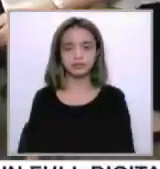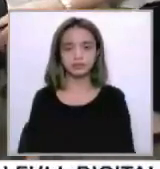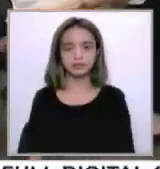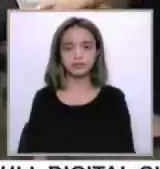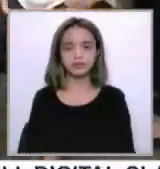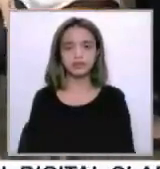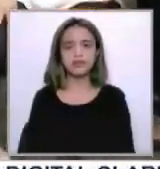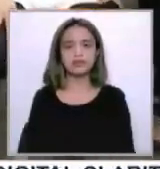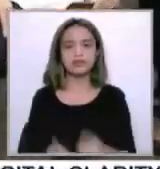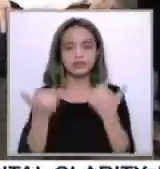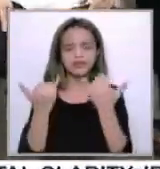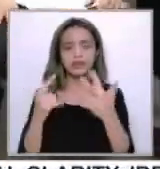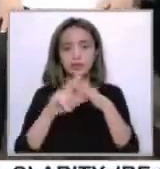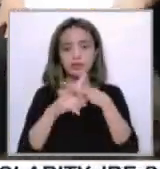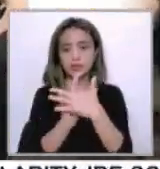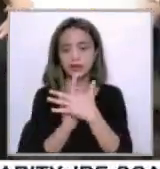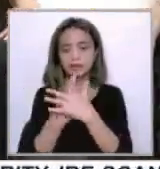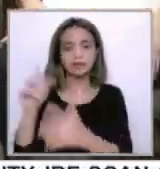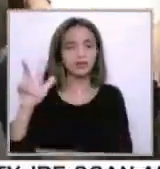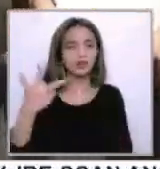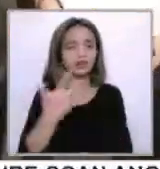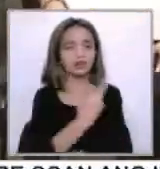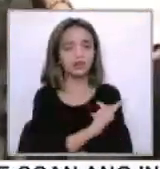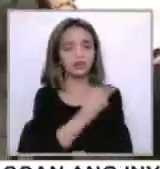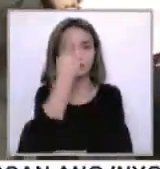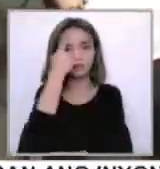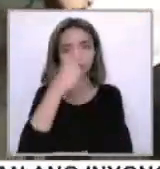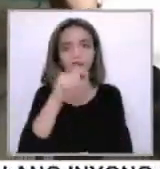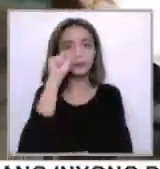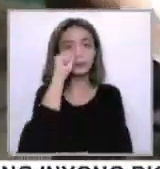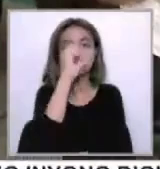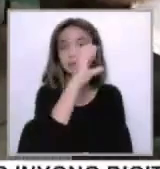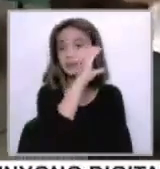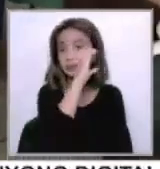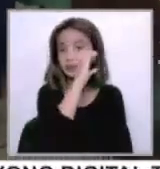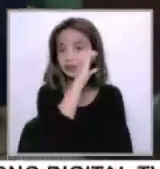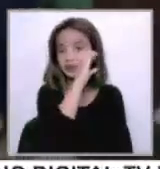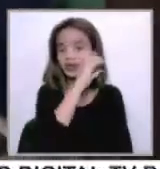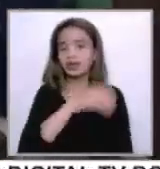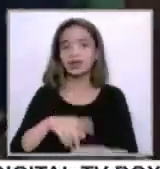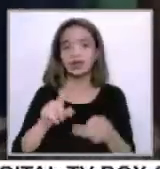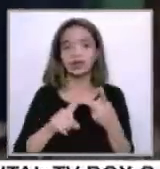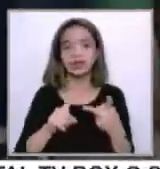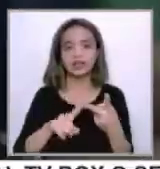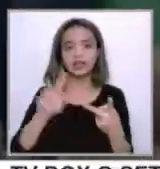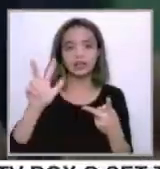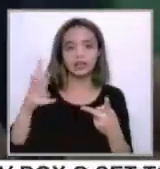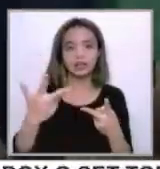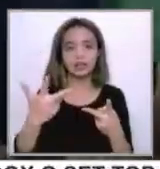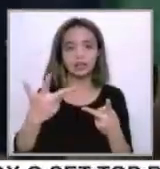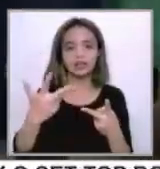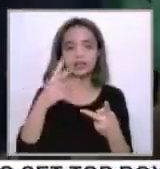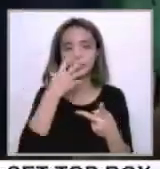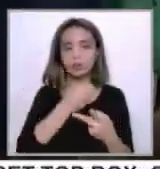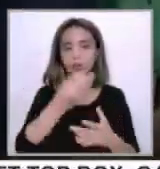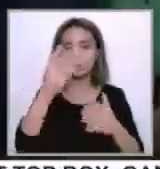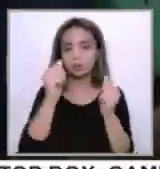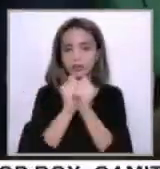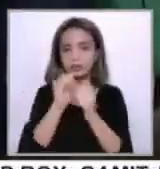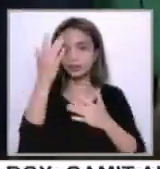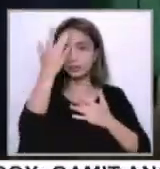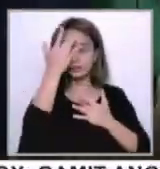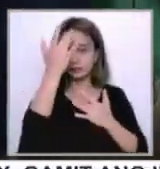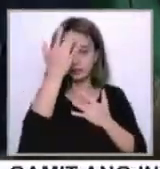Sinimulan na ang pagtuturok ng booster shots para sa mga senior citizen at third dose para sa mga immunocompromised sa buong bansa. Sa ceremonial